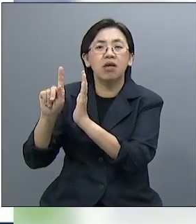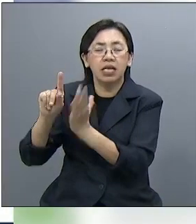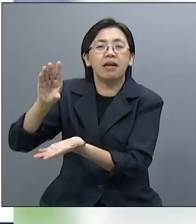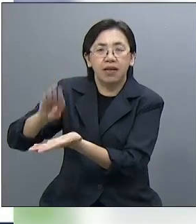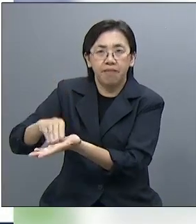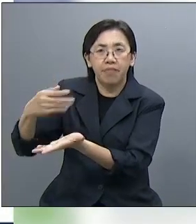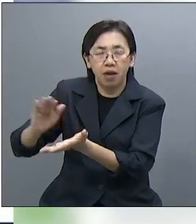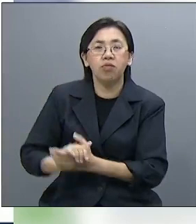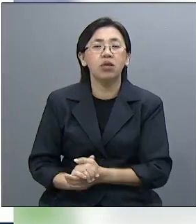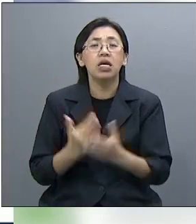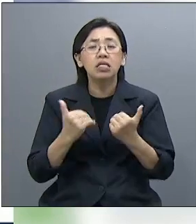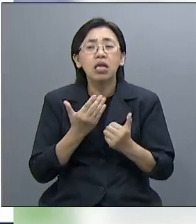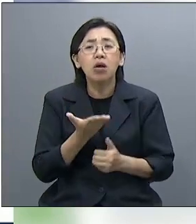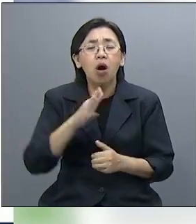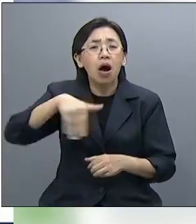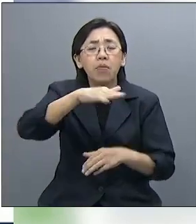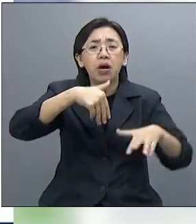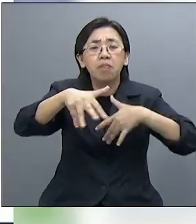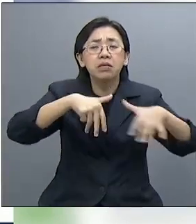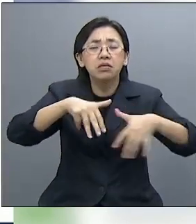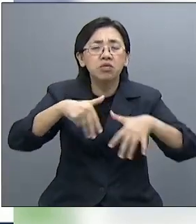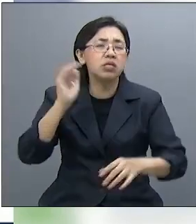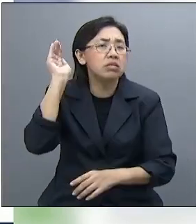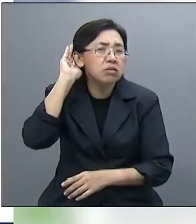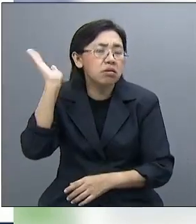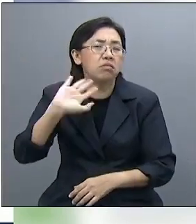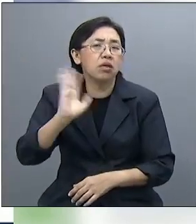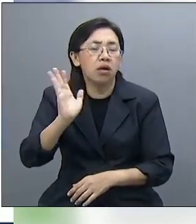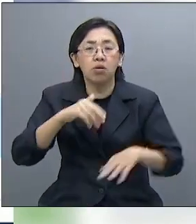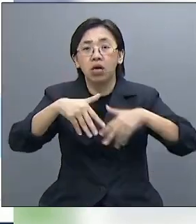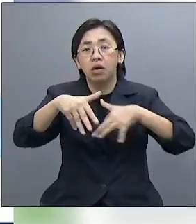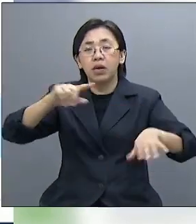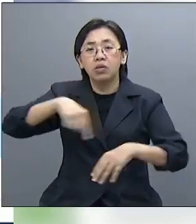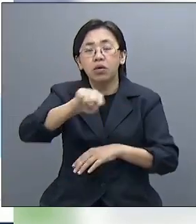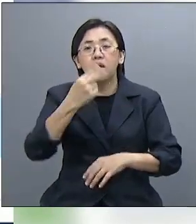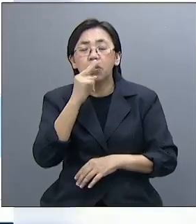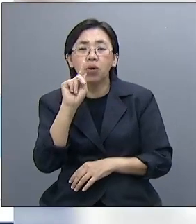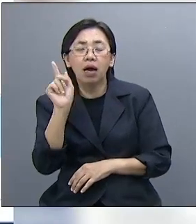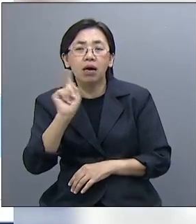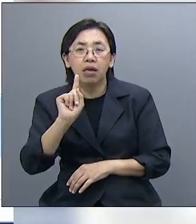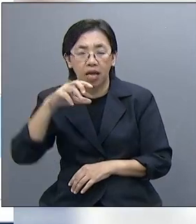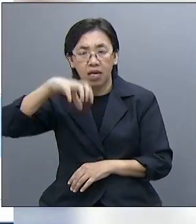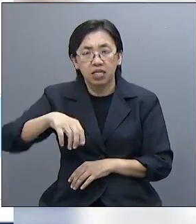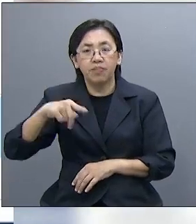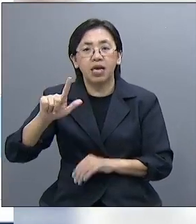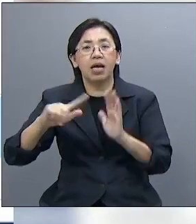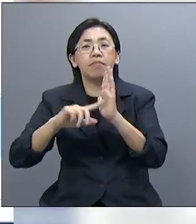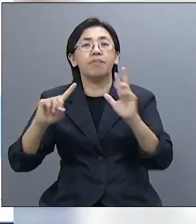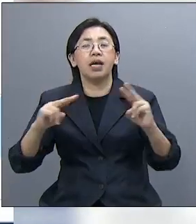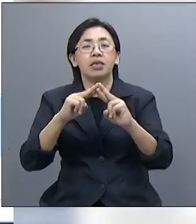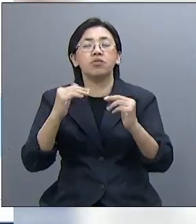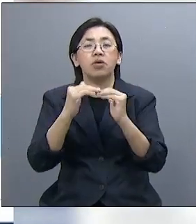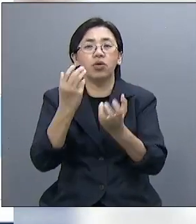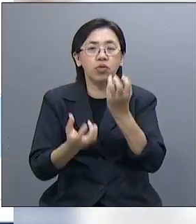แล้วครับดังนั้นขอให้ประชาชนอย่าหลงเชื่อข้อมูลนี้ทางนี้ประชาชนสามารถติดตามข่าวสารจากสำนักงานปลัดกระทรวงยุติธรรมกระทรวง